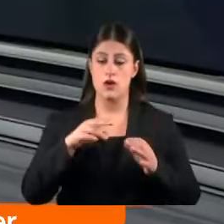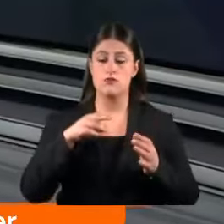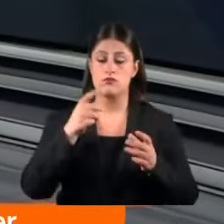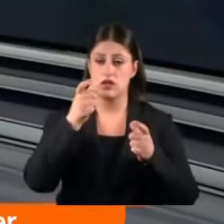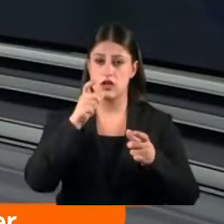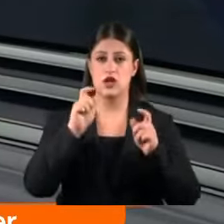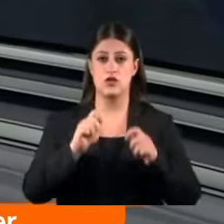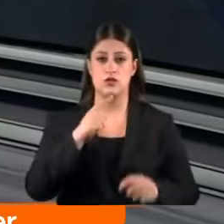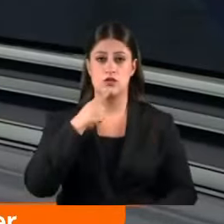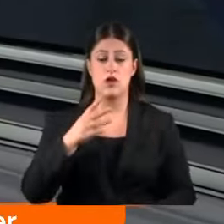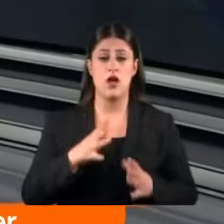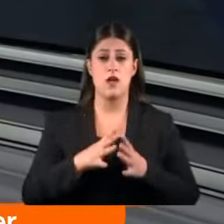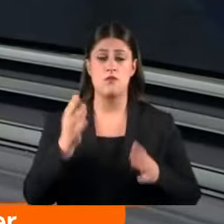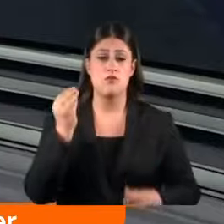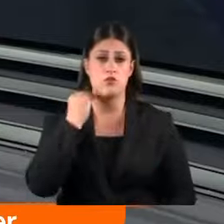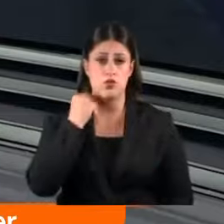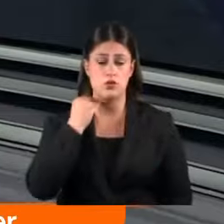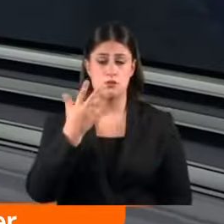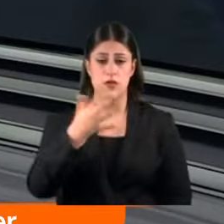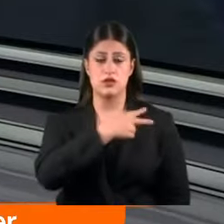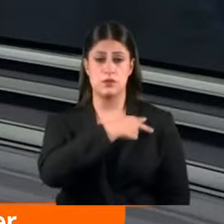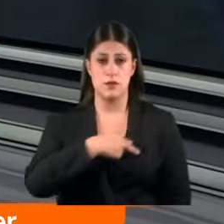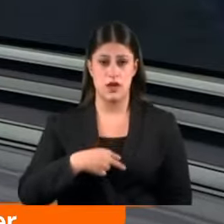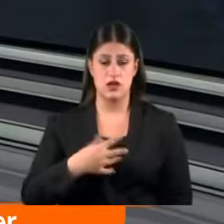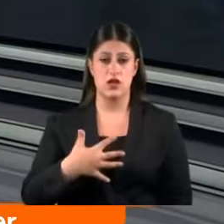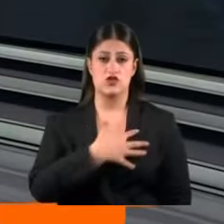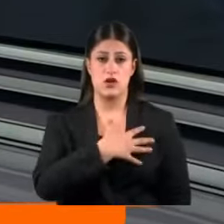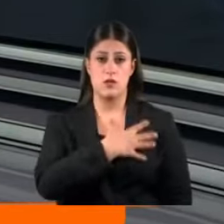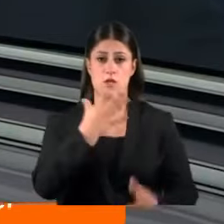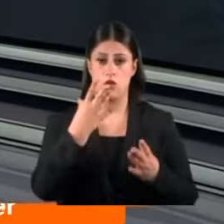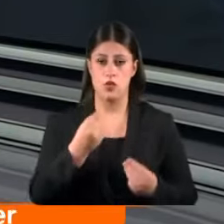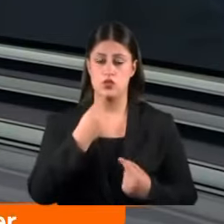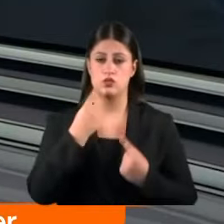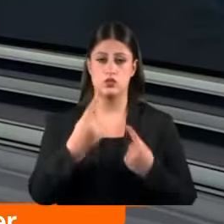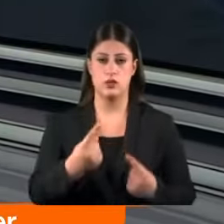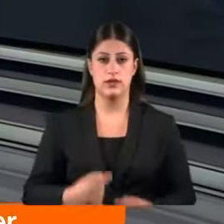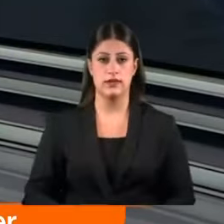konuştu. En borçlu 5 belediyenin CHP'li olduğunu hatırlattı.